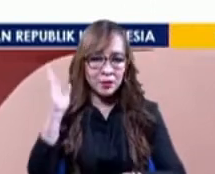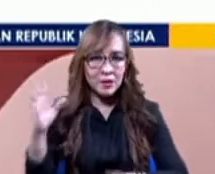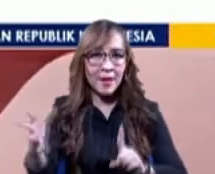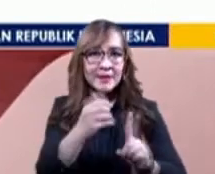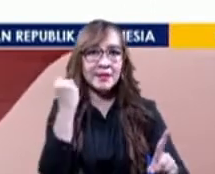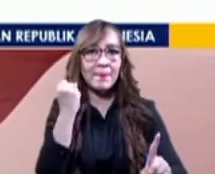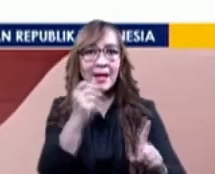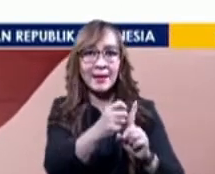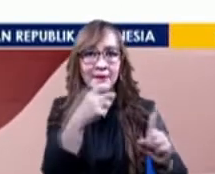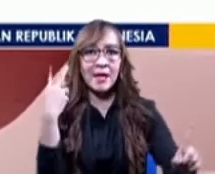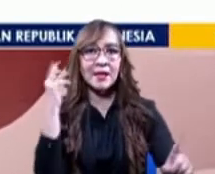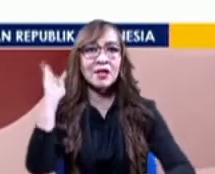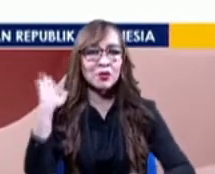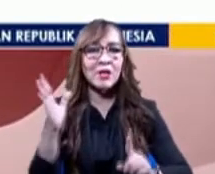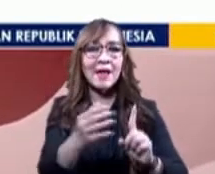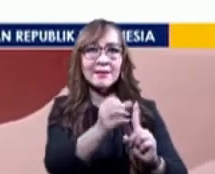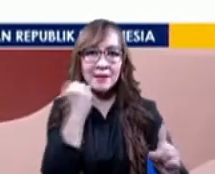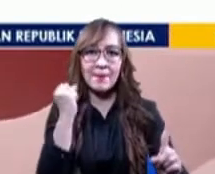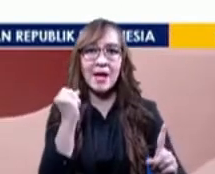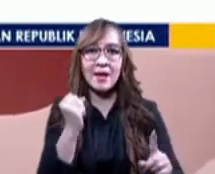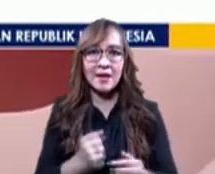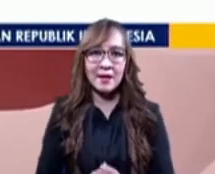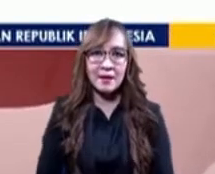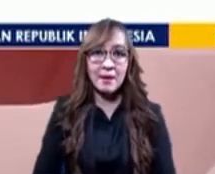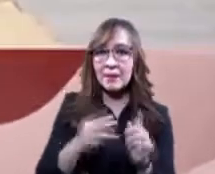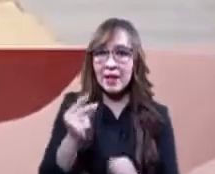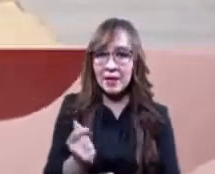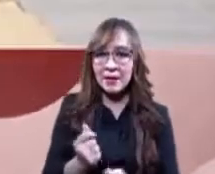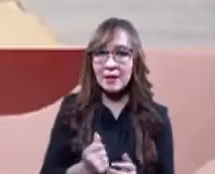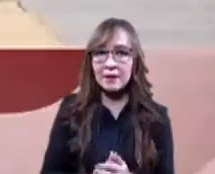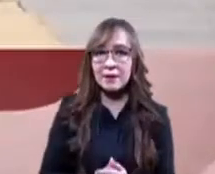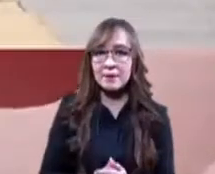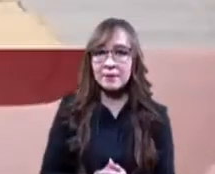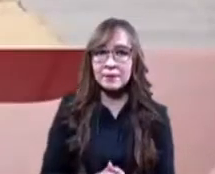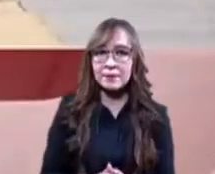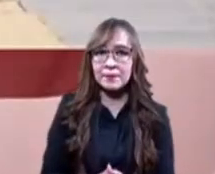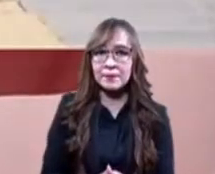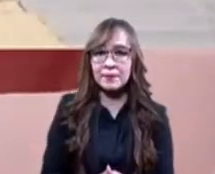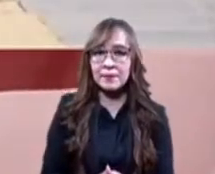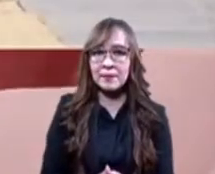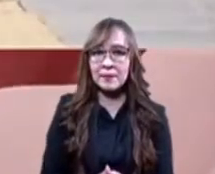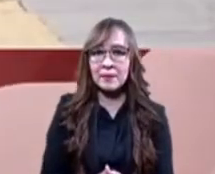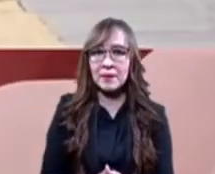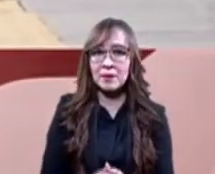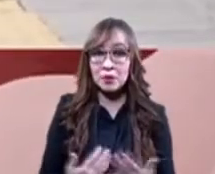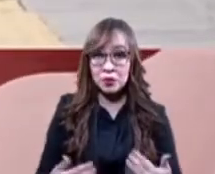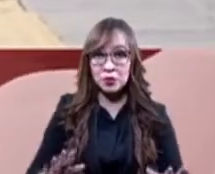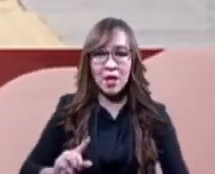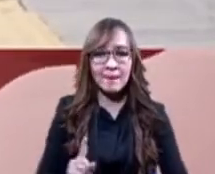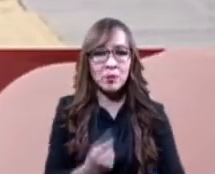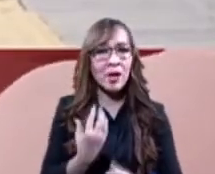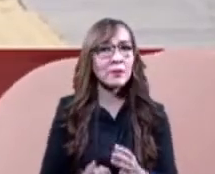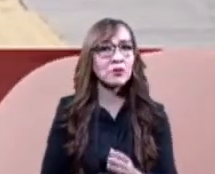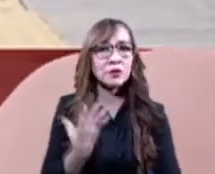gitu. Dalam arti pertumbuhan ekonomi kita menuju ke 0%. Apa yang terjadi adalah sudah mulai muncul